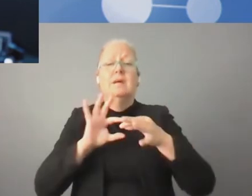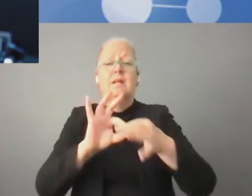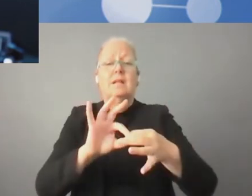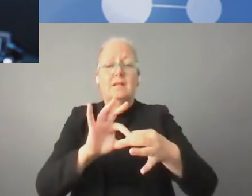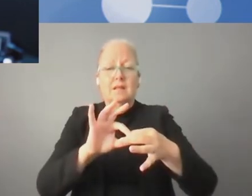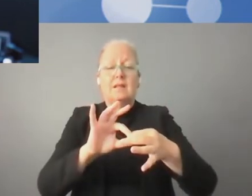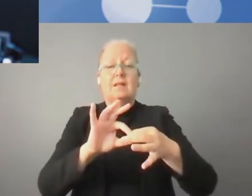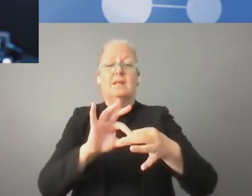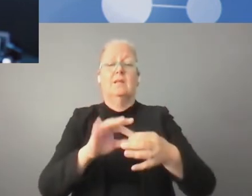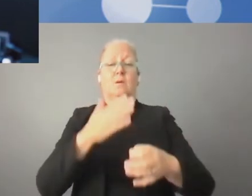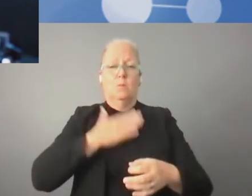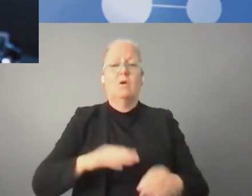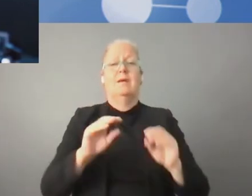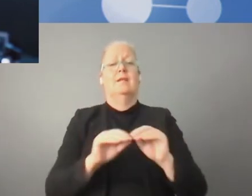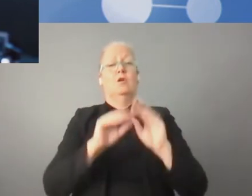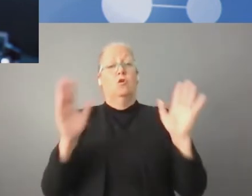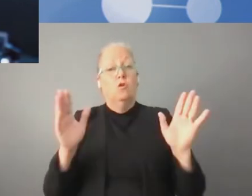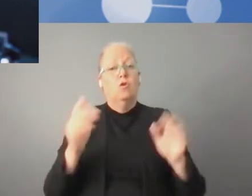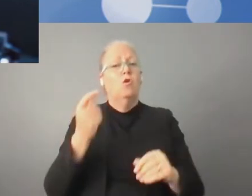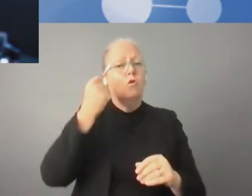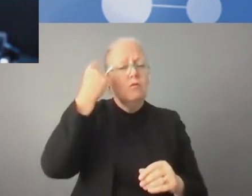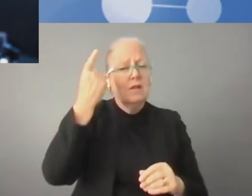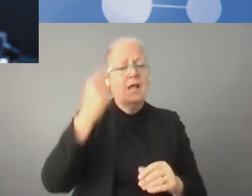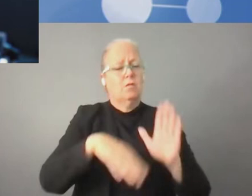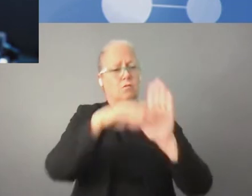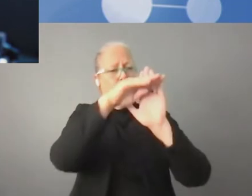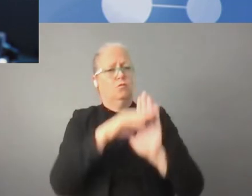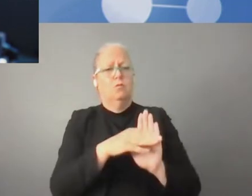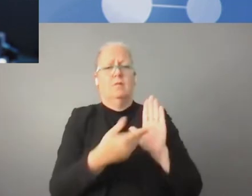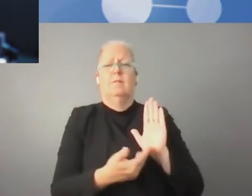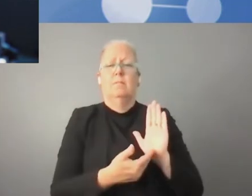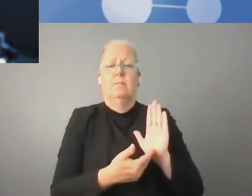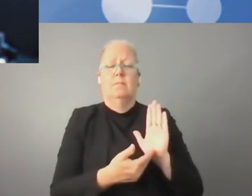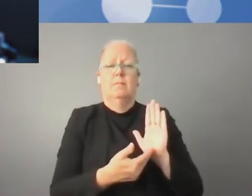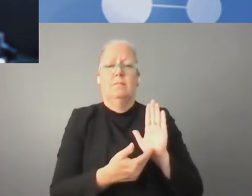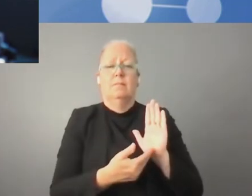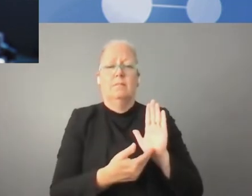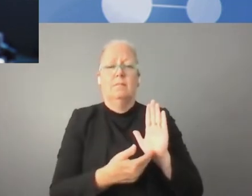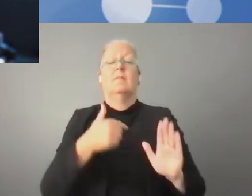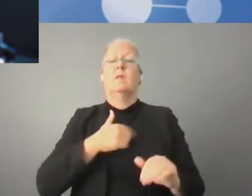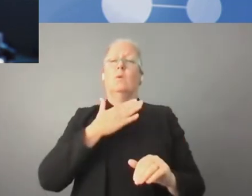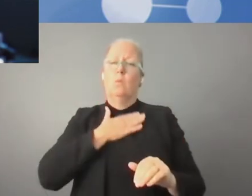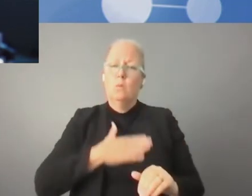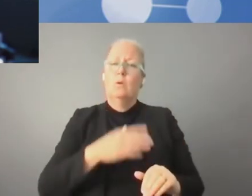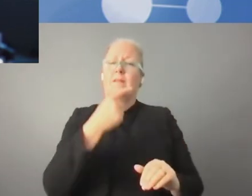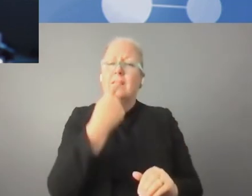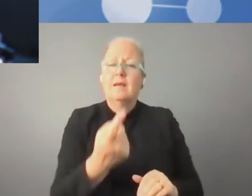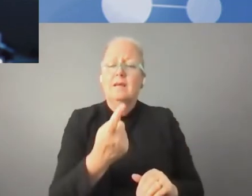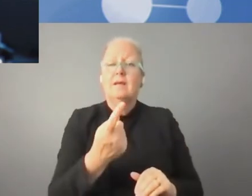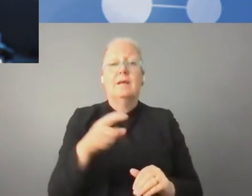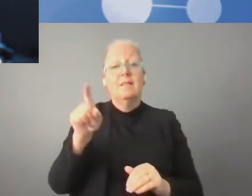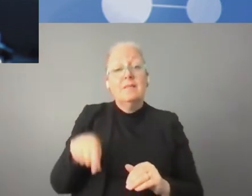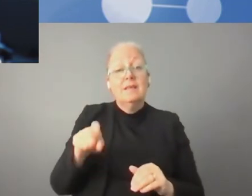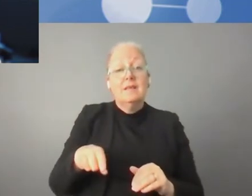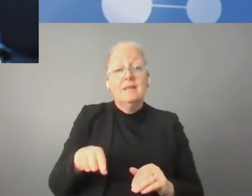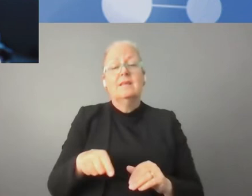要的，但是同时我们也需要在这个领域做出一些明确规定。大家都